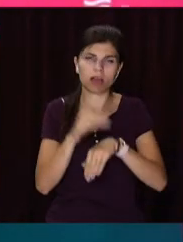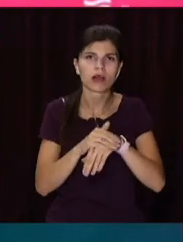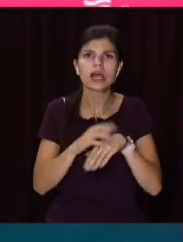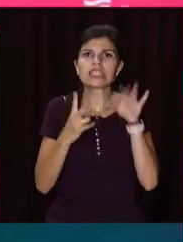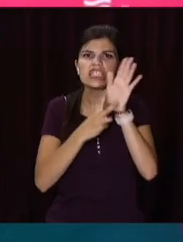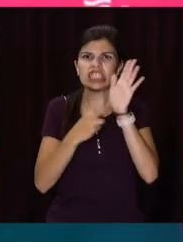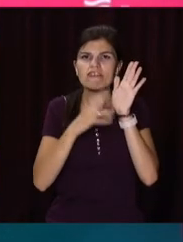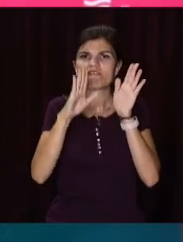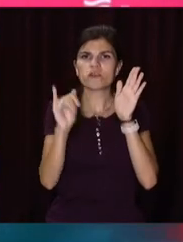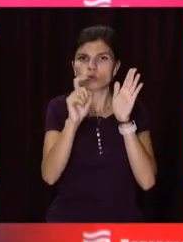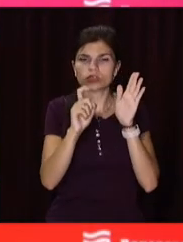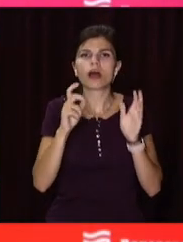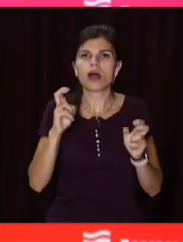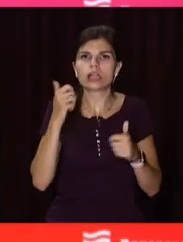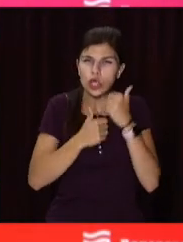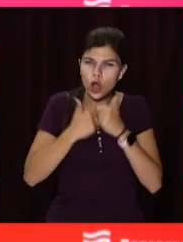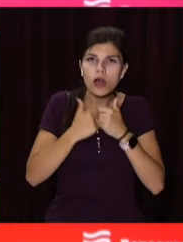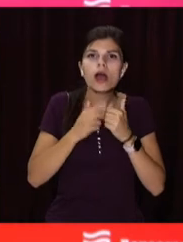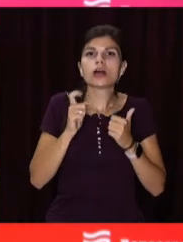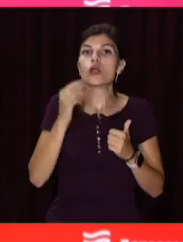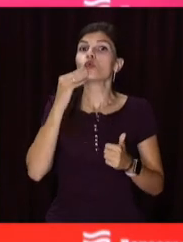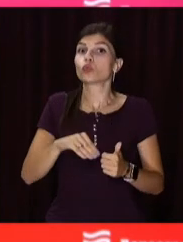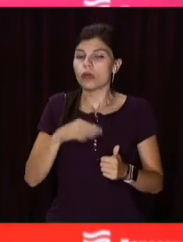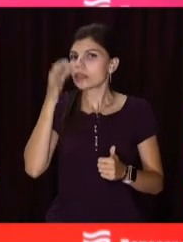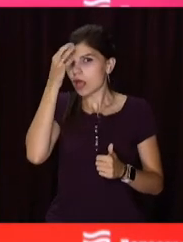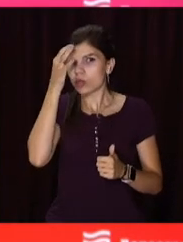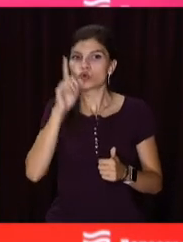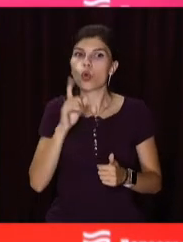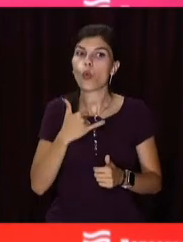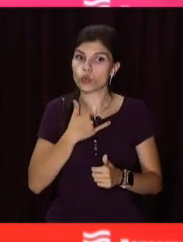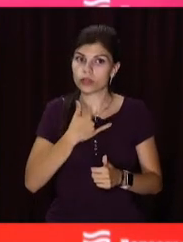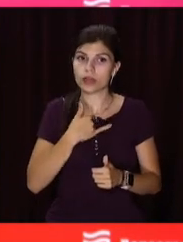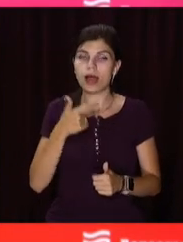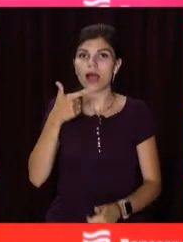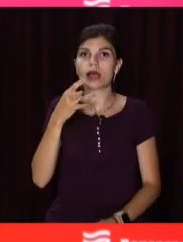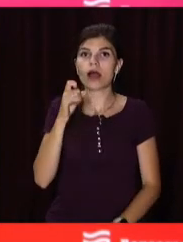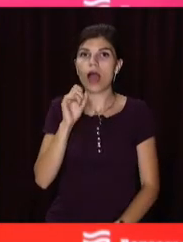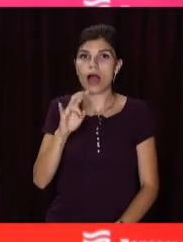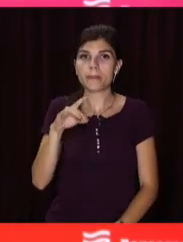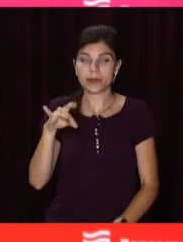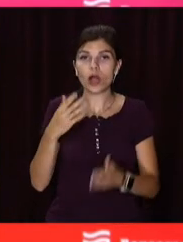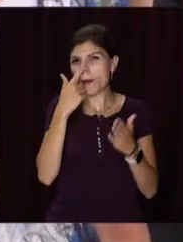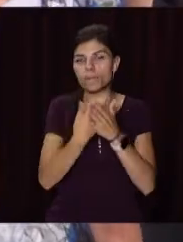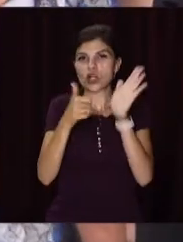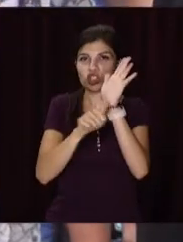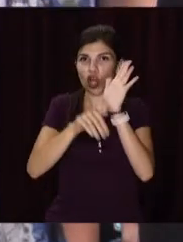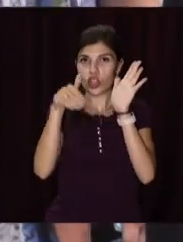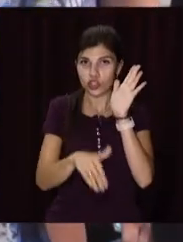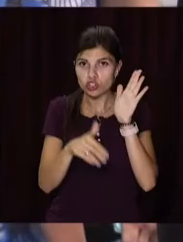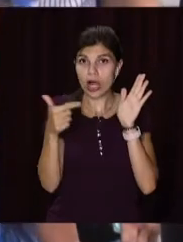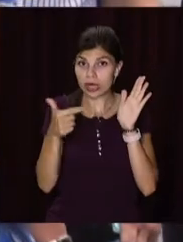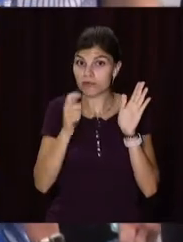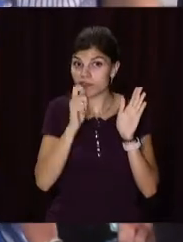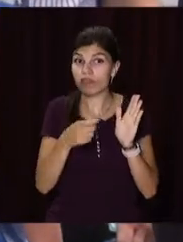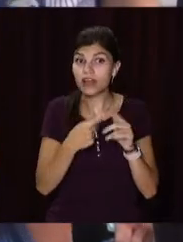вузів змагались за звання найкращого. Нагадаю, що у нас гран-прі отримує понад 60 тисяч гривень. Гран-прі